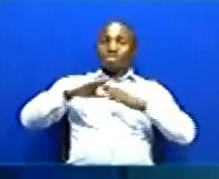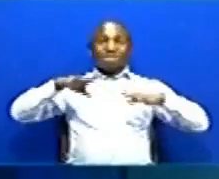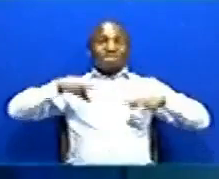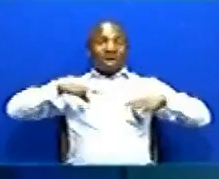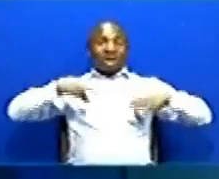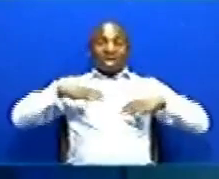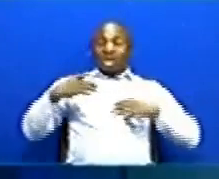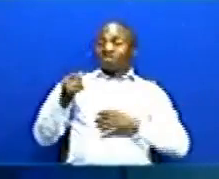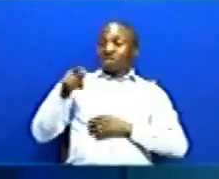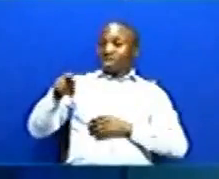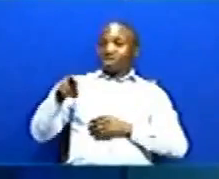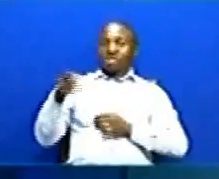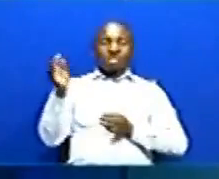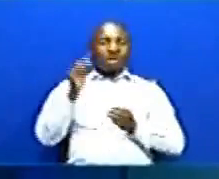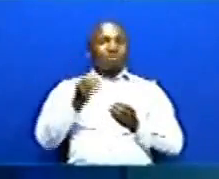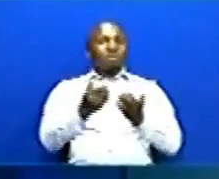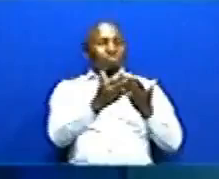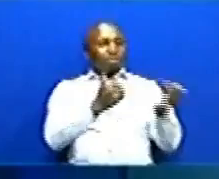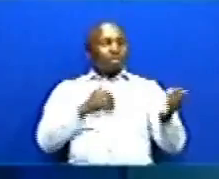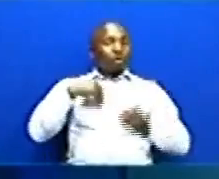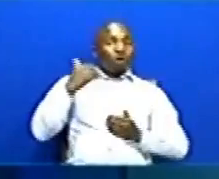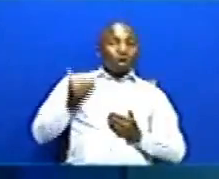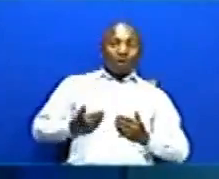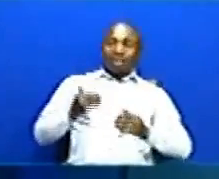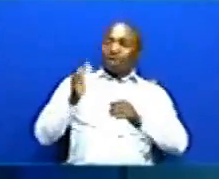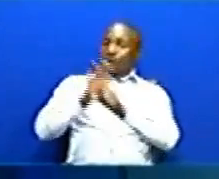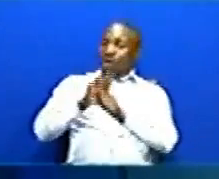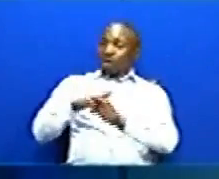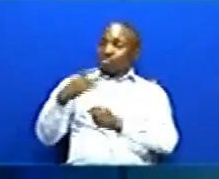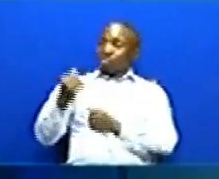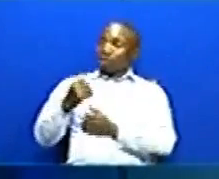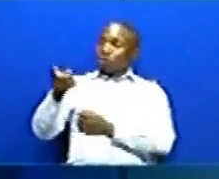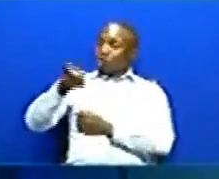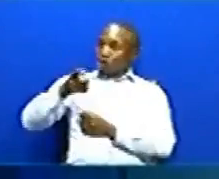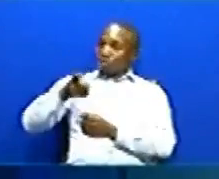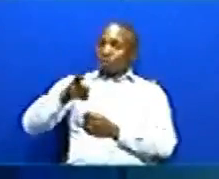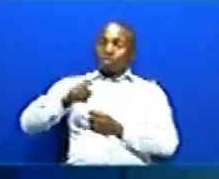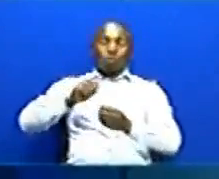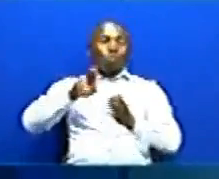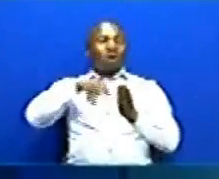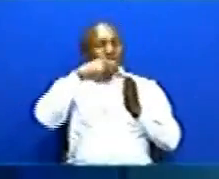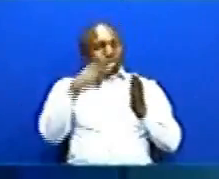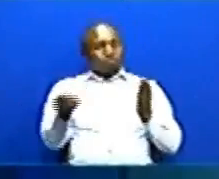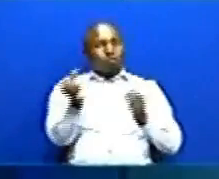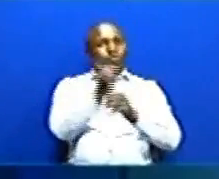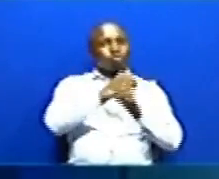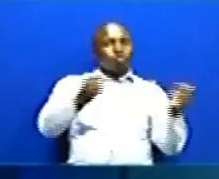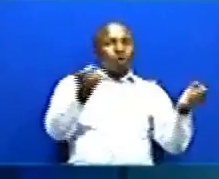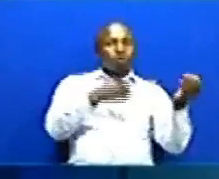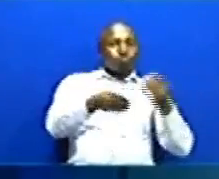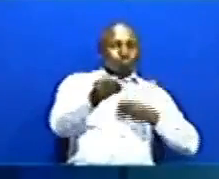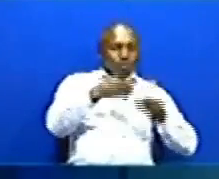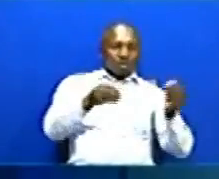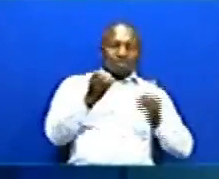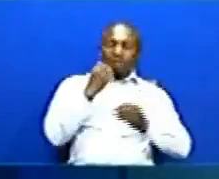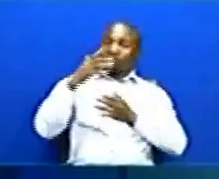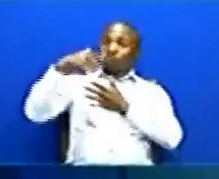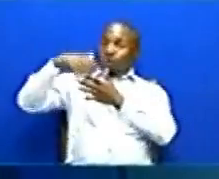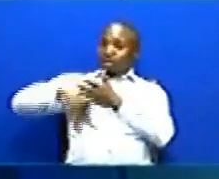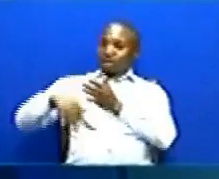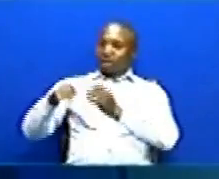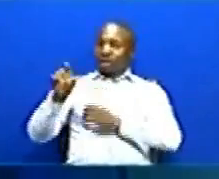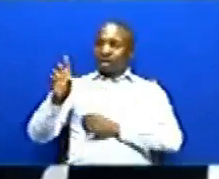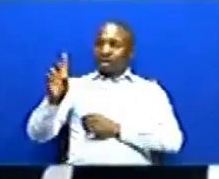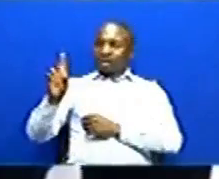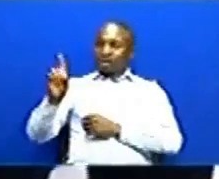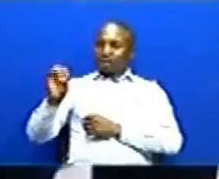hizo yamechangia wanawake wengi wanaonufaika na mikopo hiyo kushindwa kujikwamua kiuchumi. Taarifa zaidi na Reginald Ndesika.